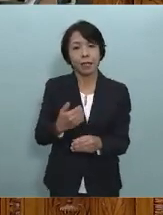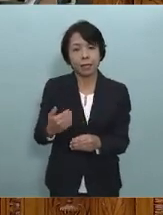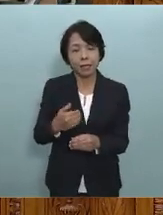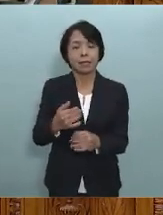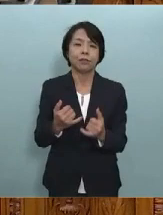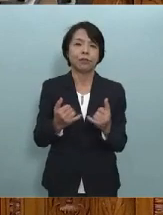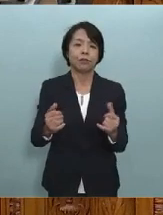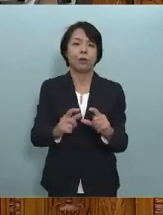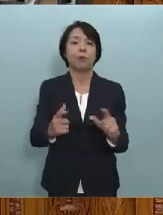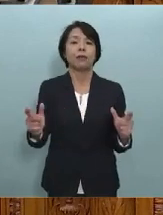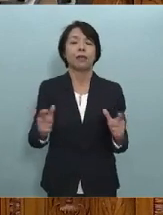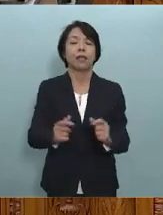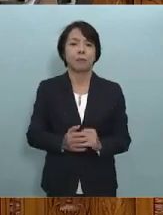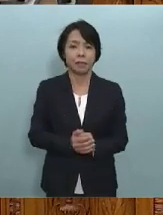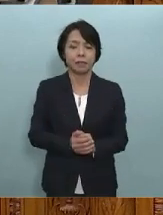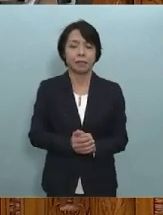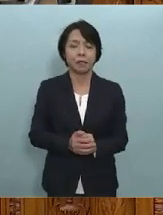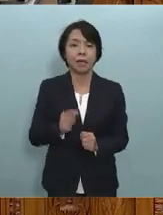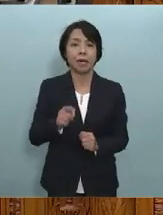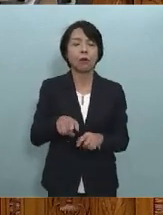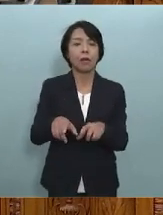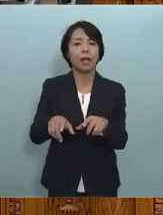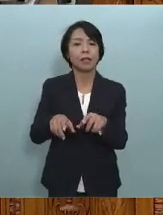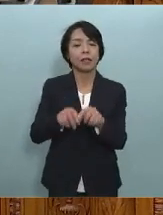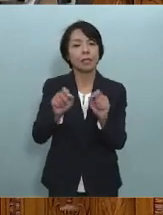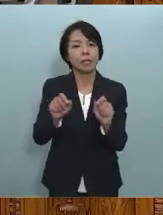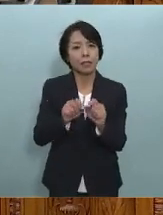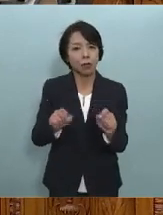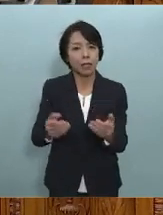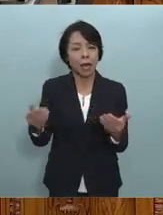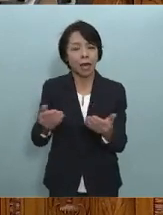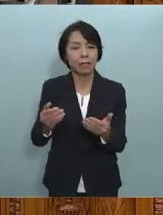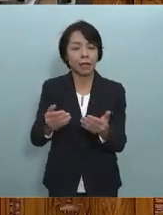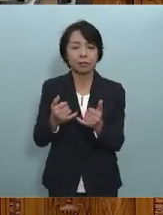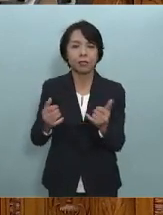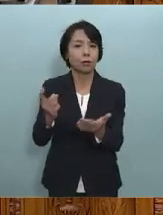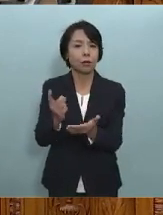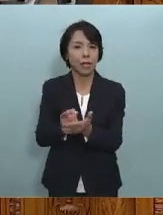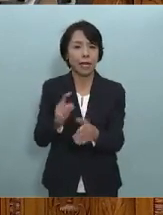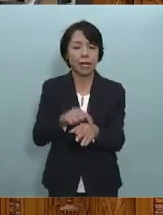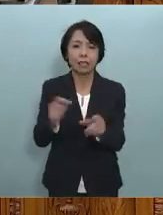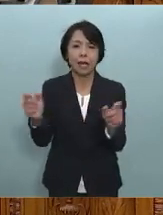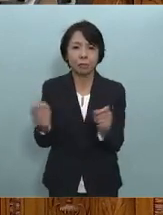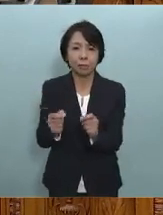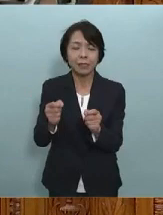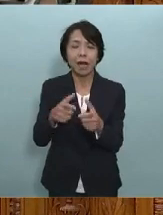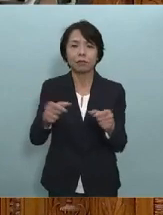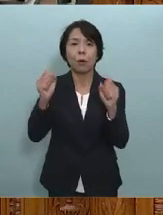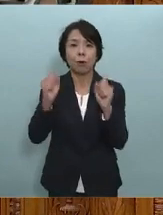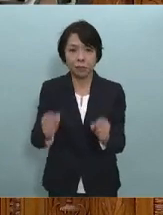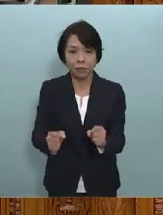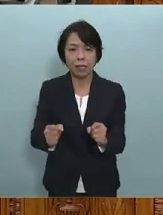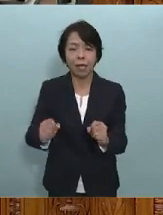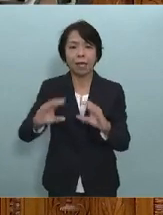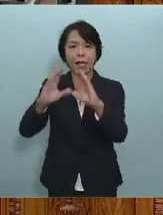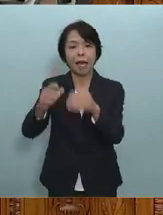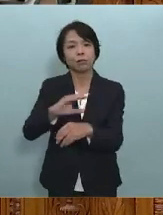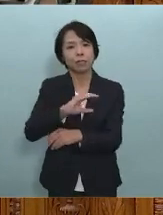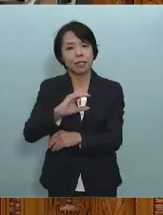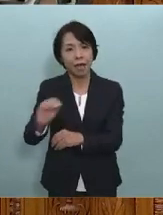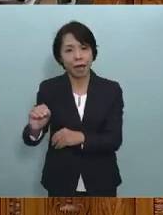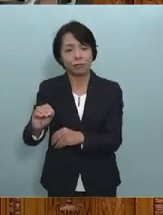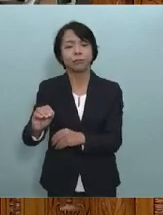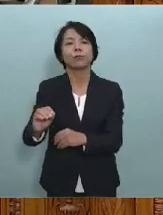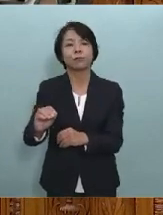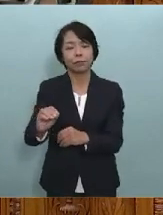増加していますこれにより働くものだけが短期間滞在して帰国する回転ドア